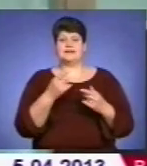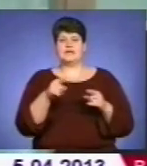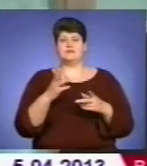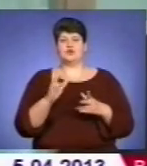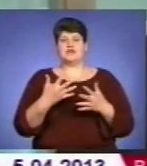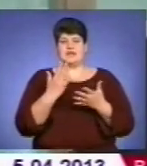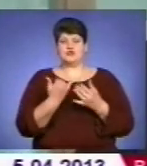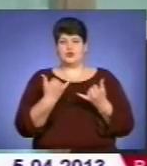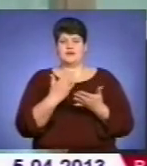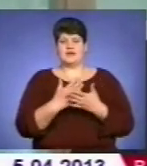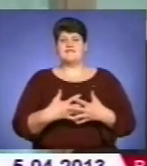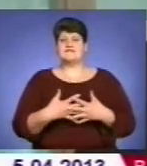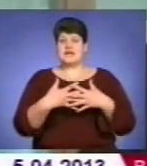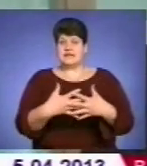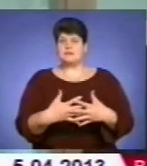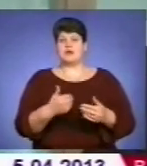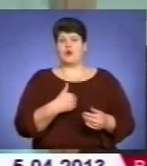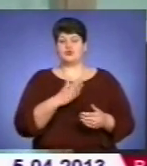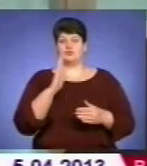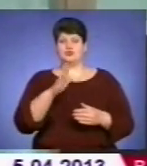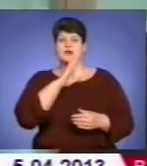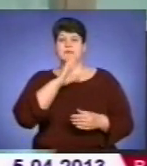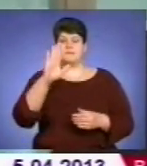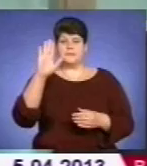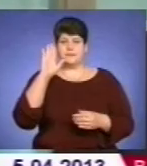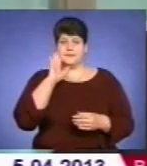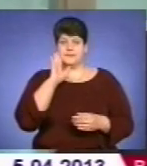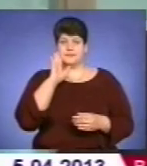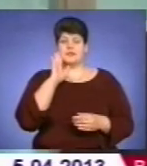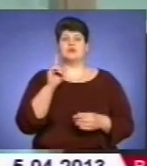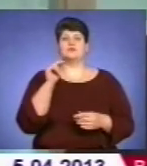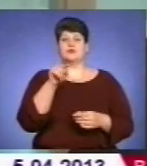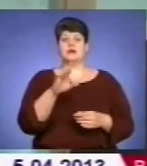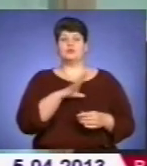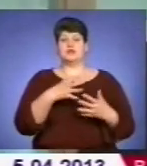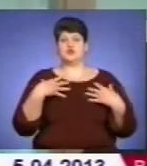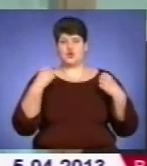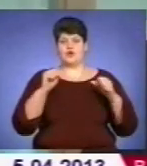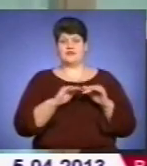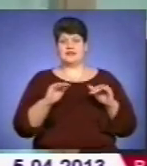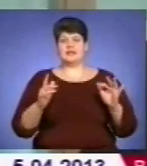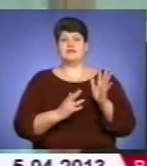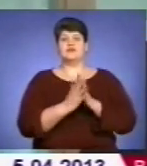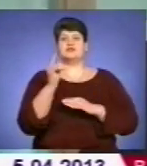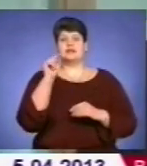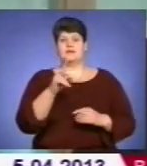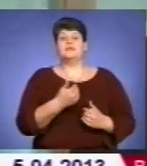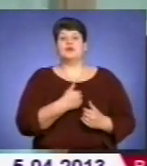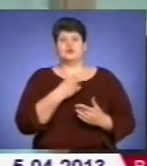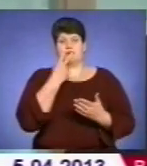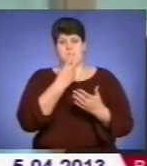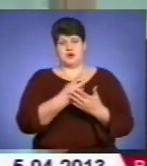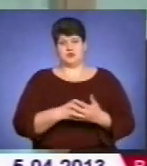є вагітними, або які в подальшому збираються стати матерями, для того, щоб народжували здорові діти, і ті діти росли такими, якими вони хочуть їх